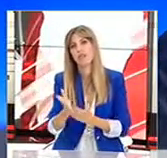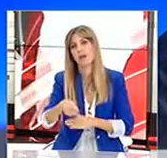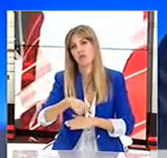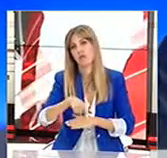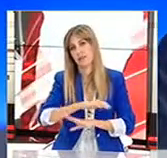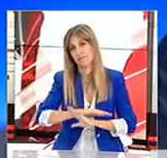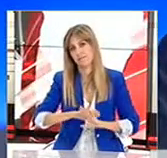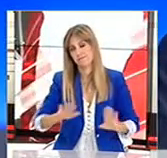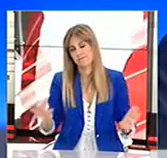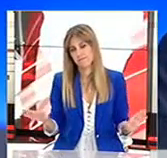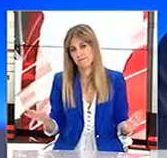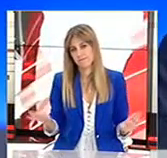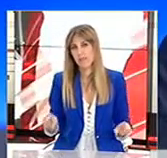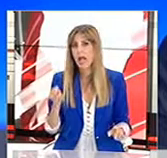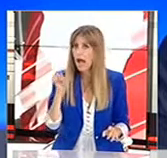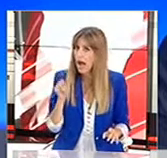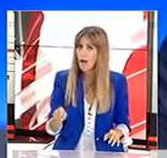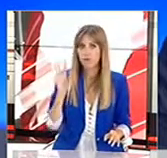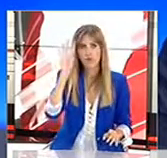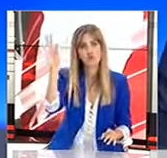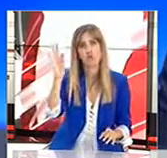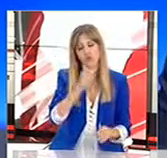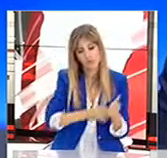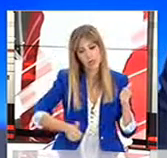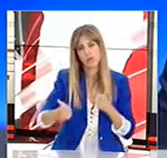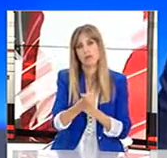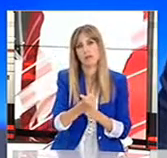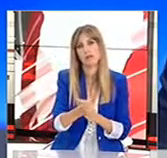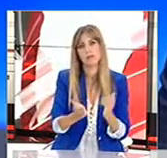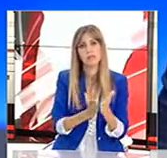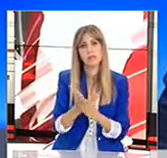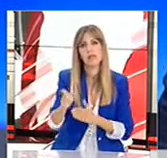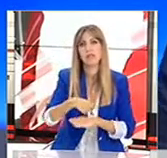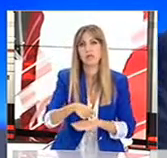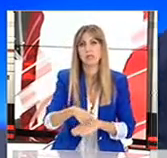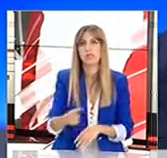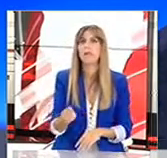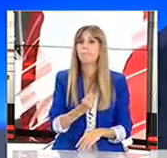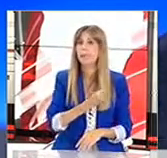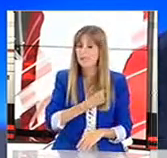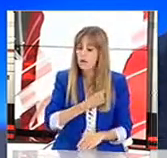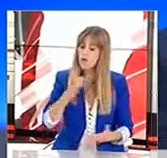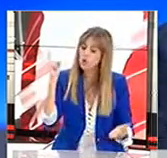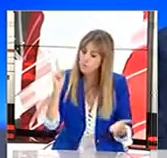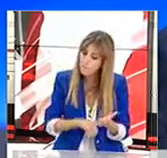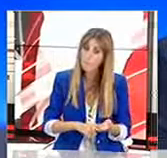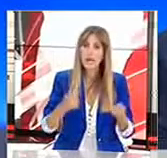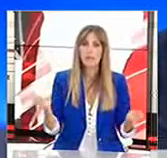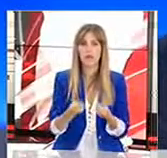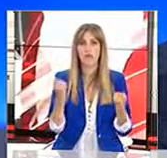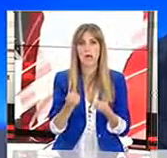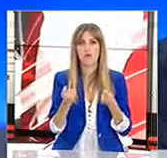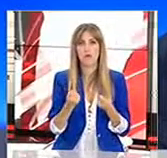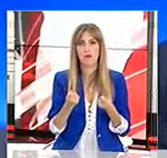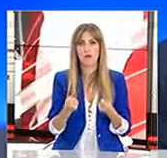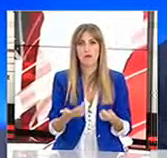Νομίζω ότι είναι μια πράξη την οποία οφείλουμε να κάνουμε, ιδίως όταν κάποιες από αυτές τις επιβαρύνσεις